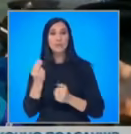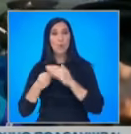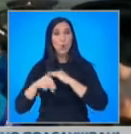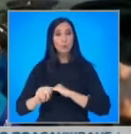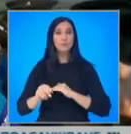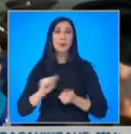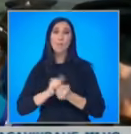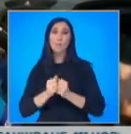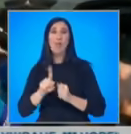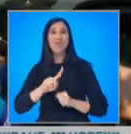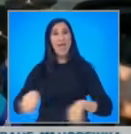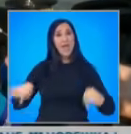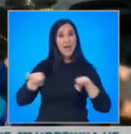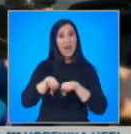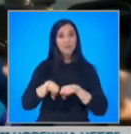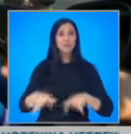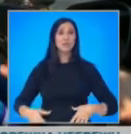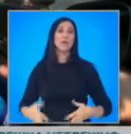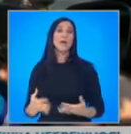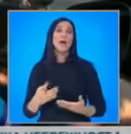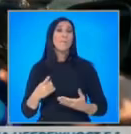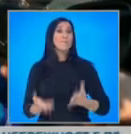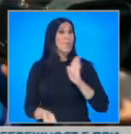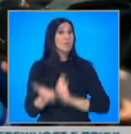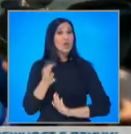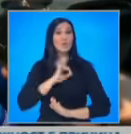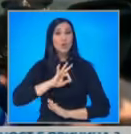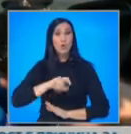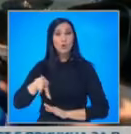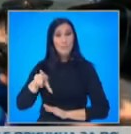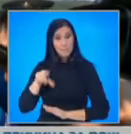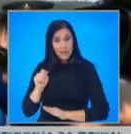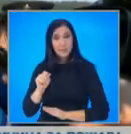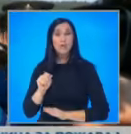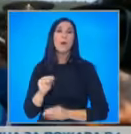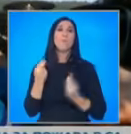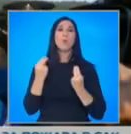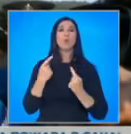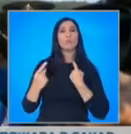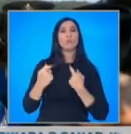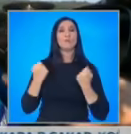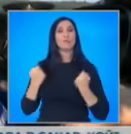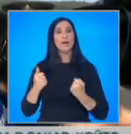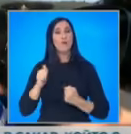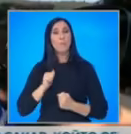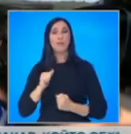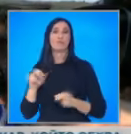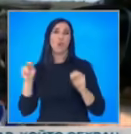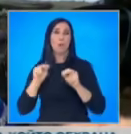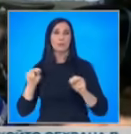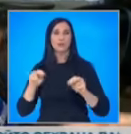с бедността и неравенствата, повишаването на доходите, на пенсиите, създаване на по-добри условия за здравеопазване, за